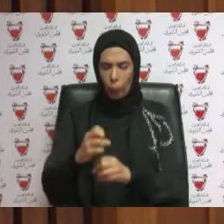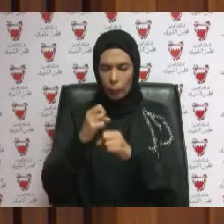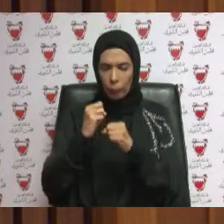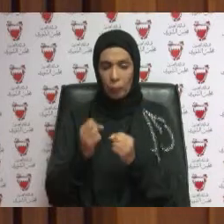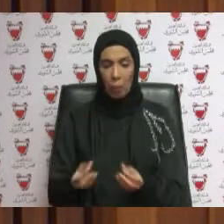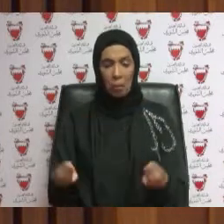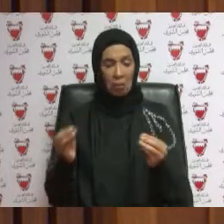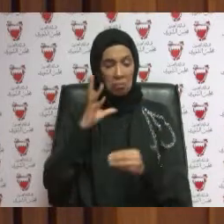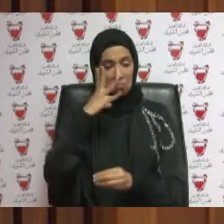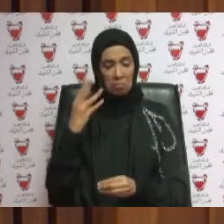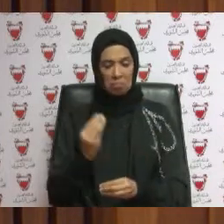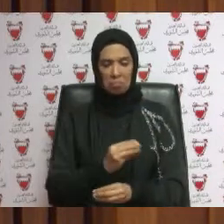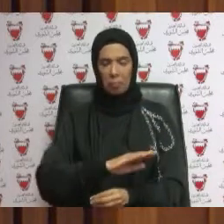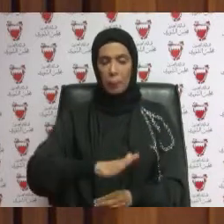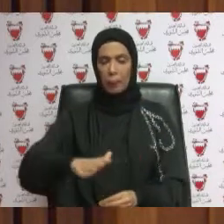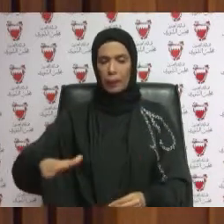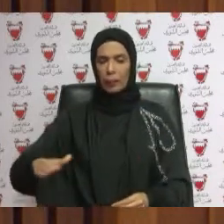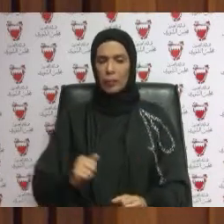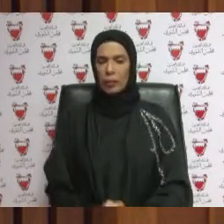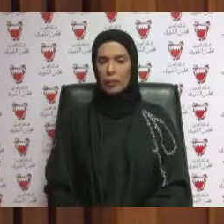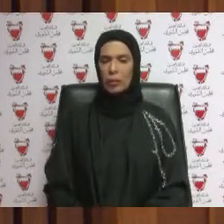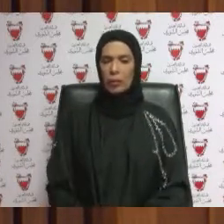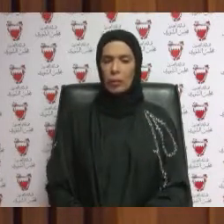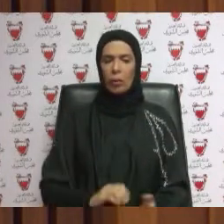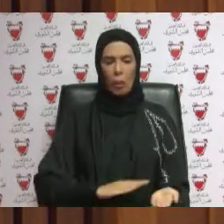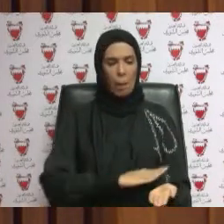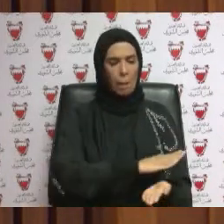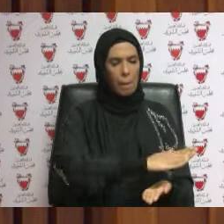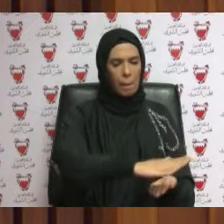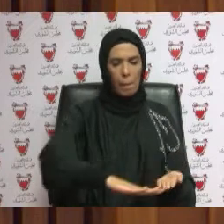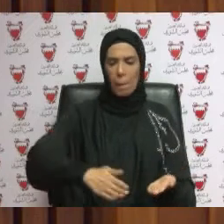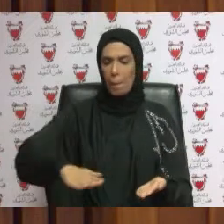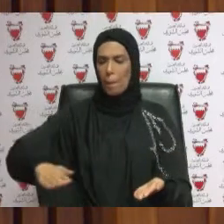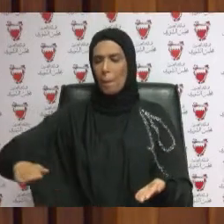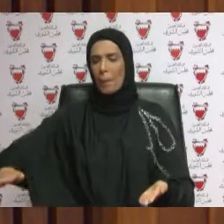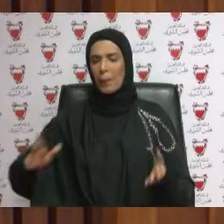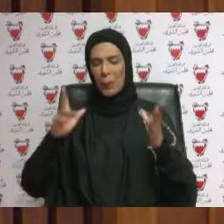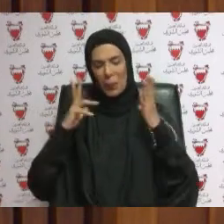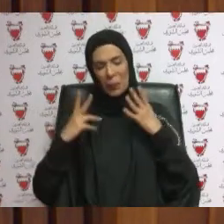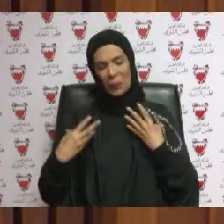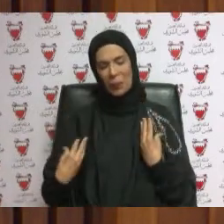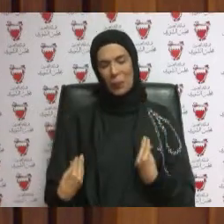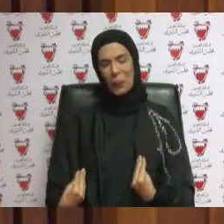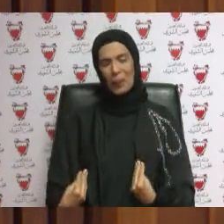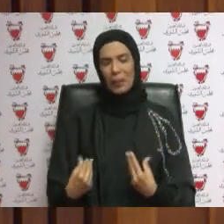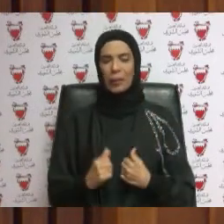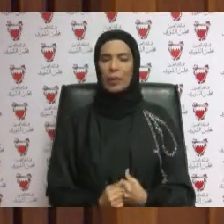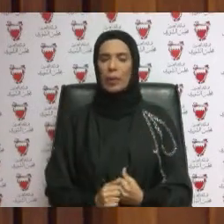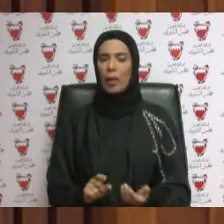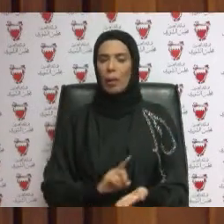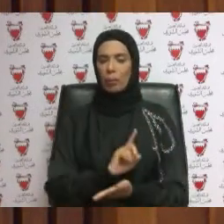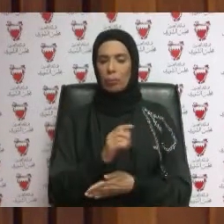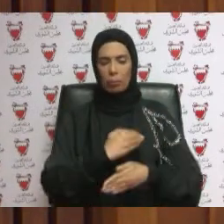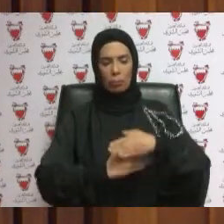على المناطق الساحلية وتوفير مساحات ساحلية أكثر للترفيه والاستجمام وتوفير البيئة